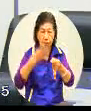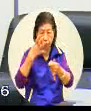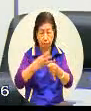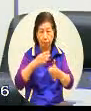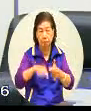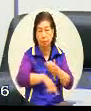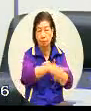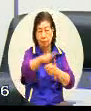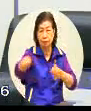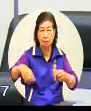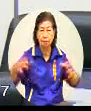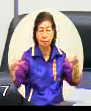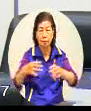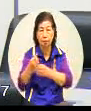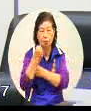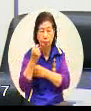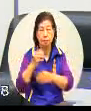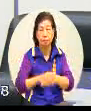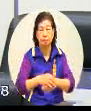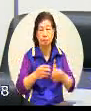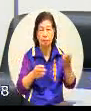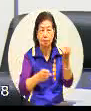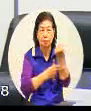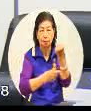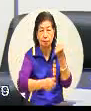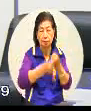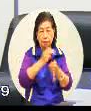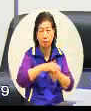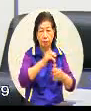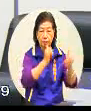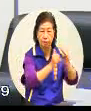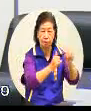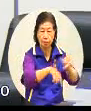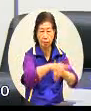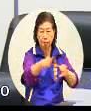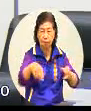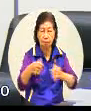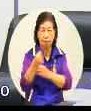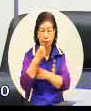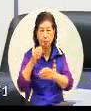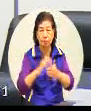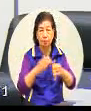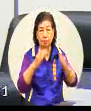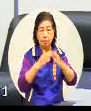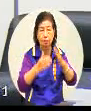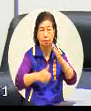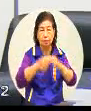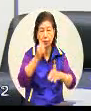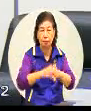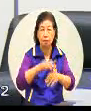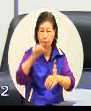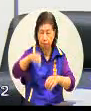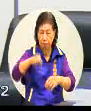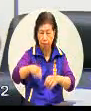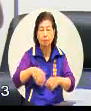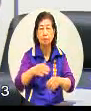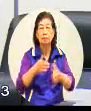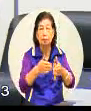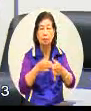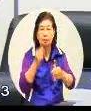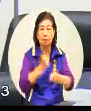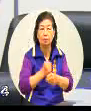努力啦，里长甲本色啊甲真侪人的努力吼、哦，市长答应要做，所以呢，在